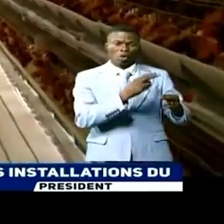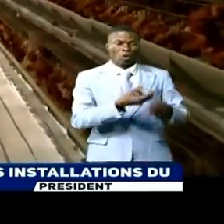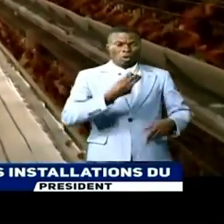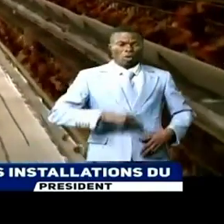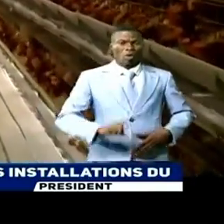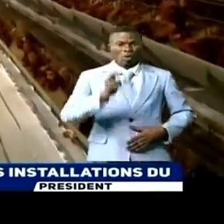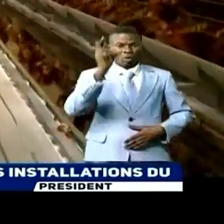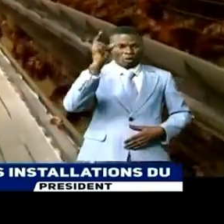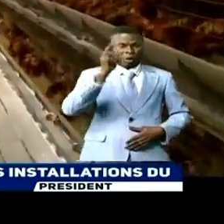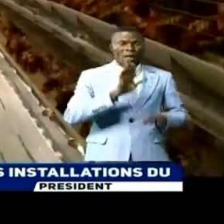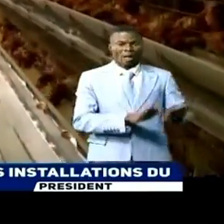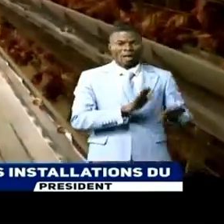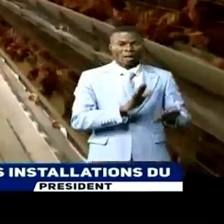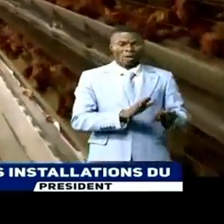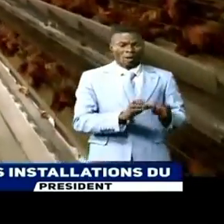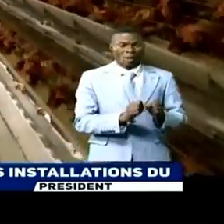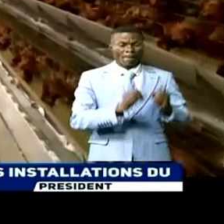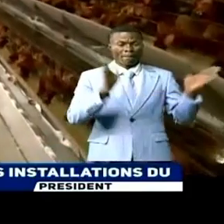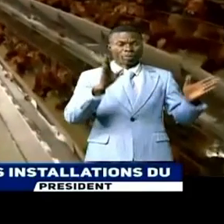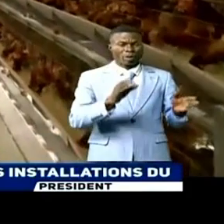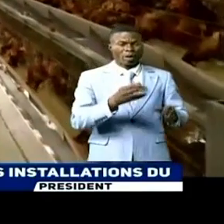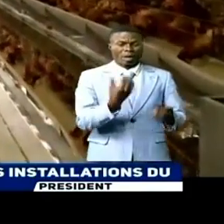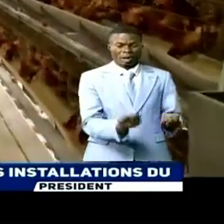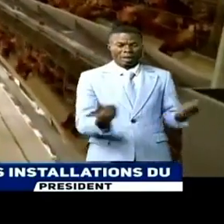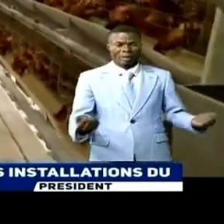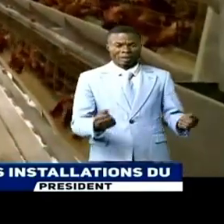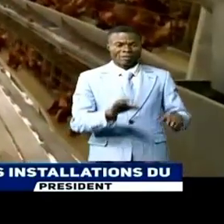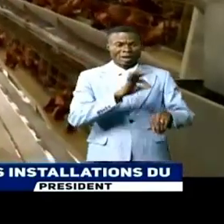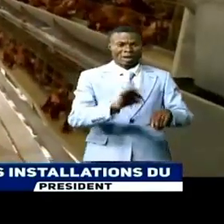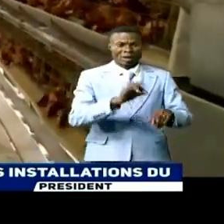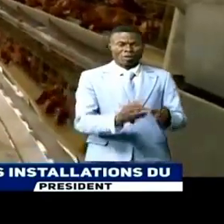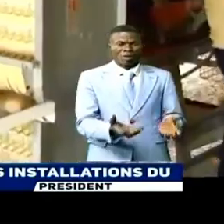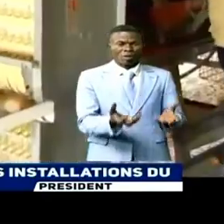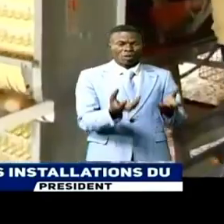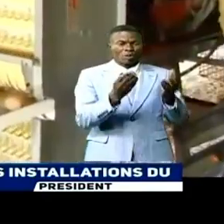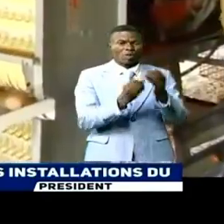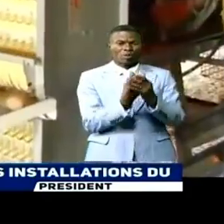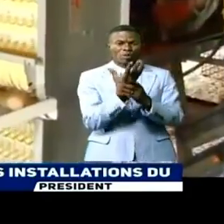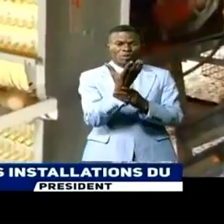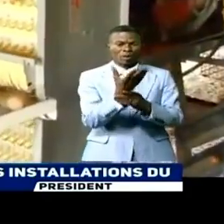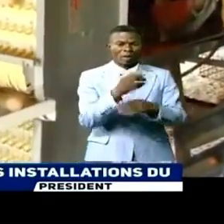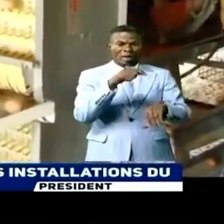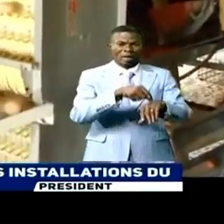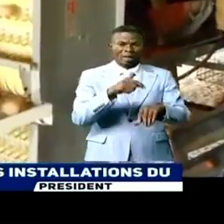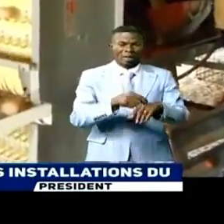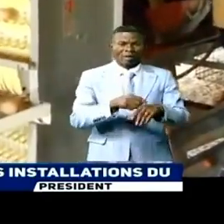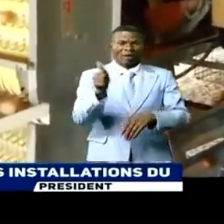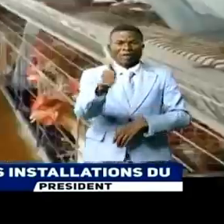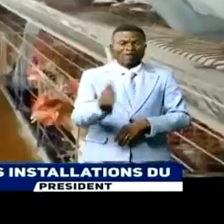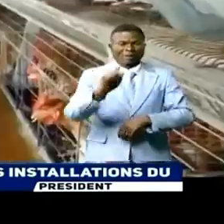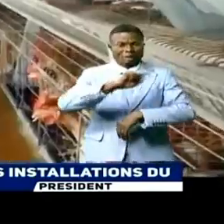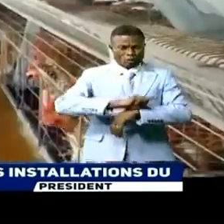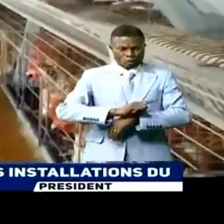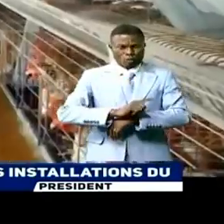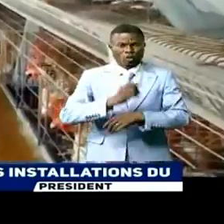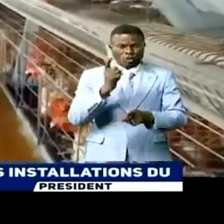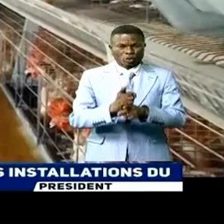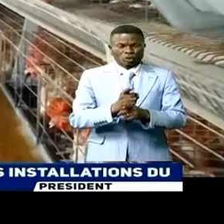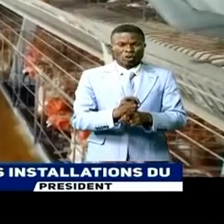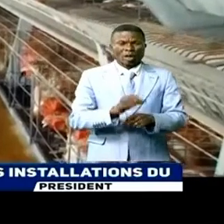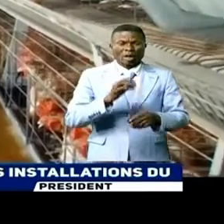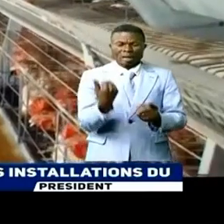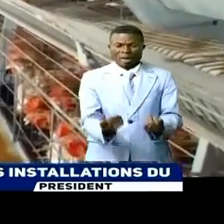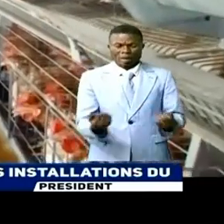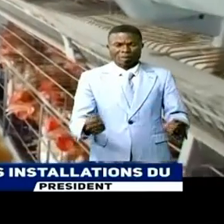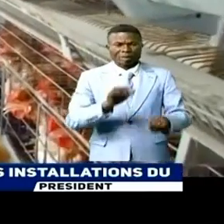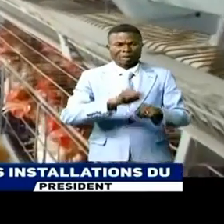en attendant leur éclosion qui s'effectue généralement dans un délai de 21 jours au sein de